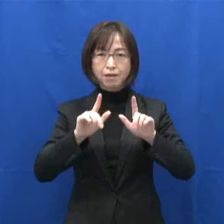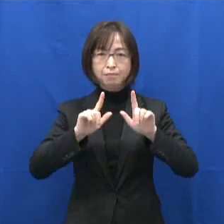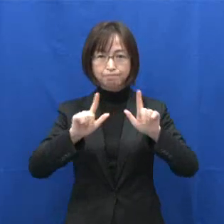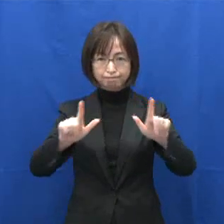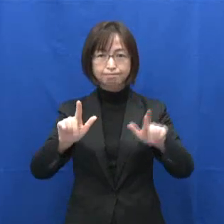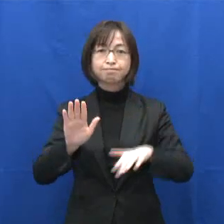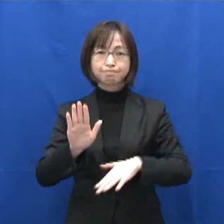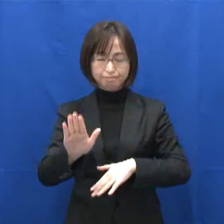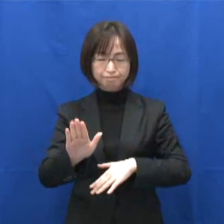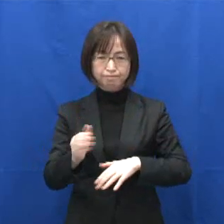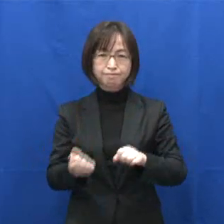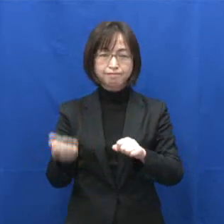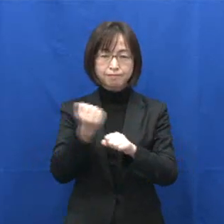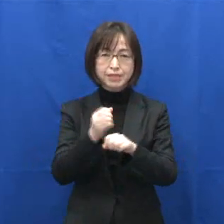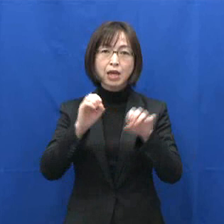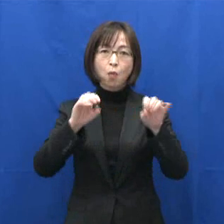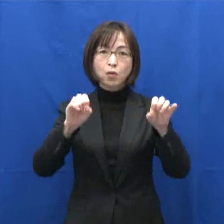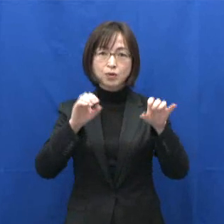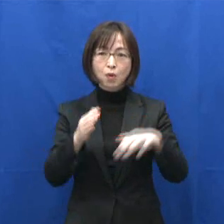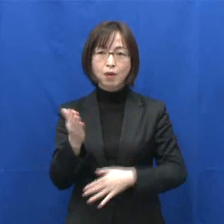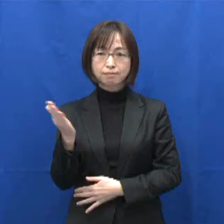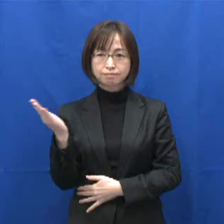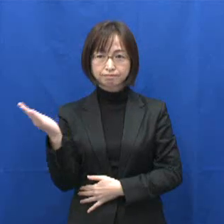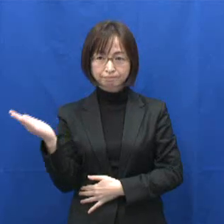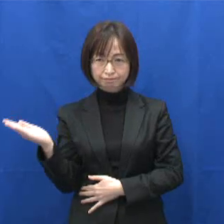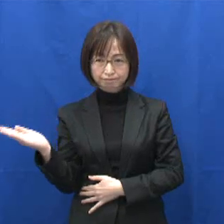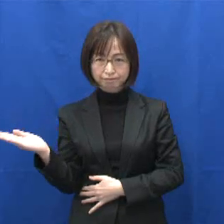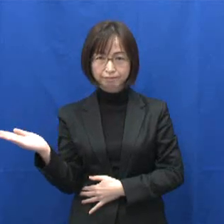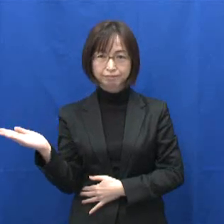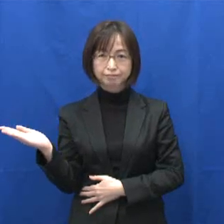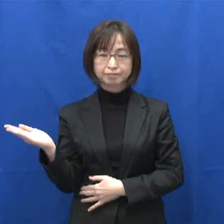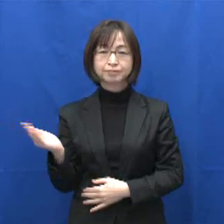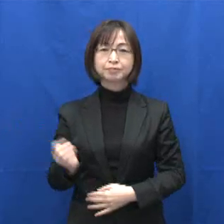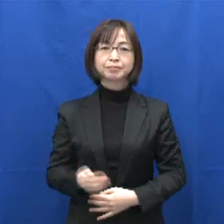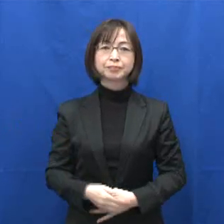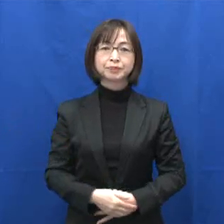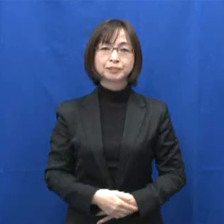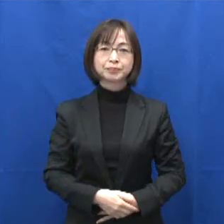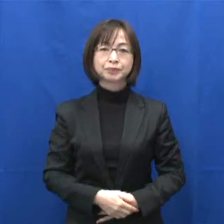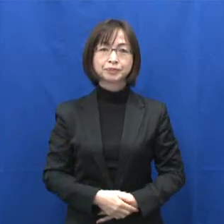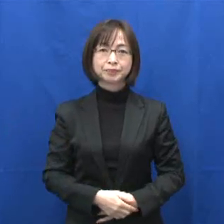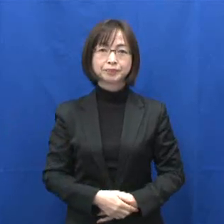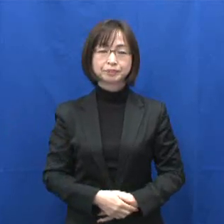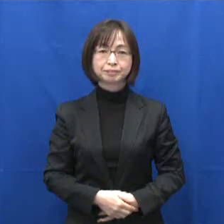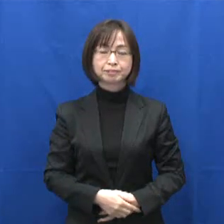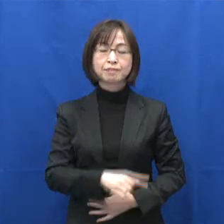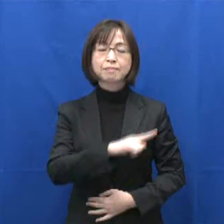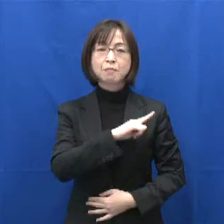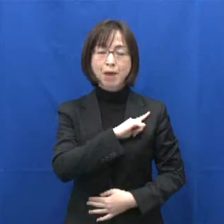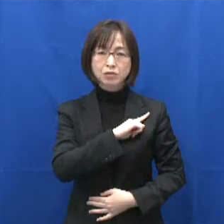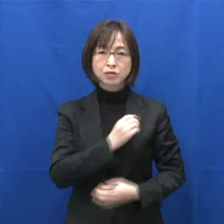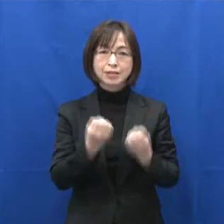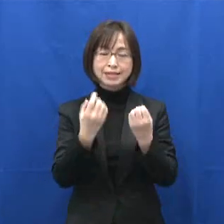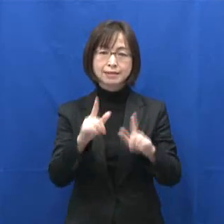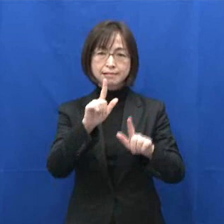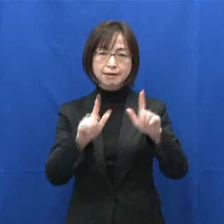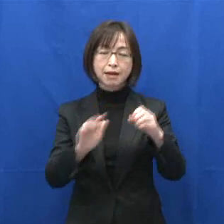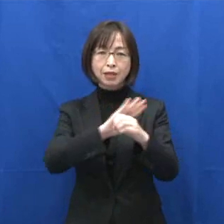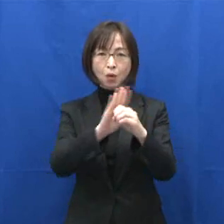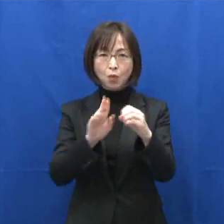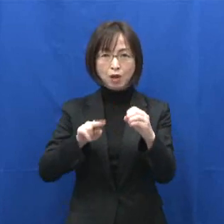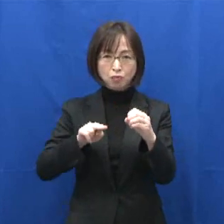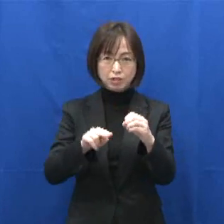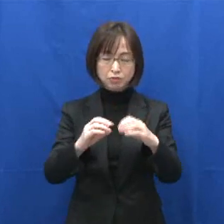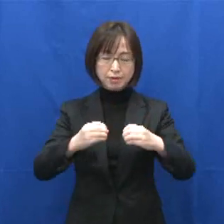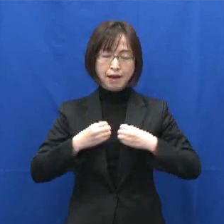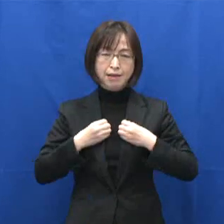。再放送はご覧の時間帯に放送いたします。まずは新型コロナウイルス